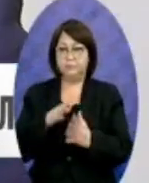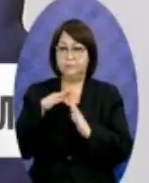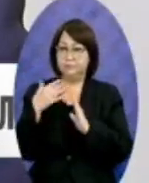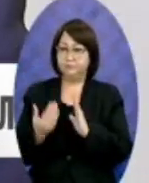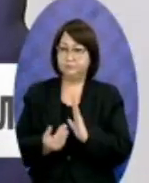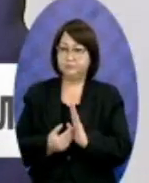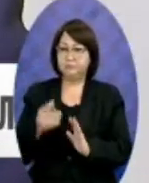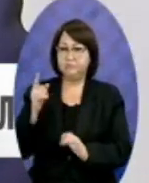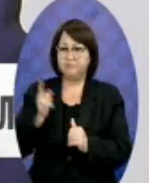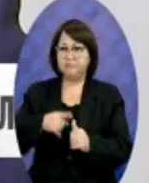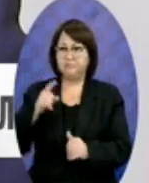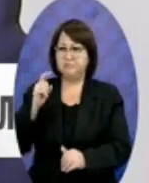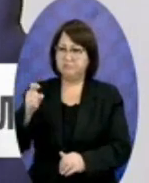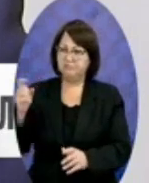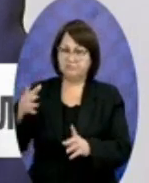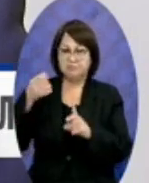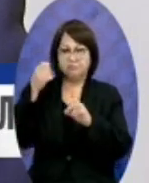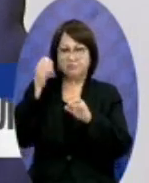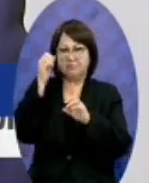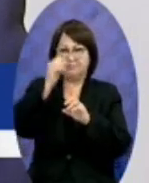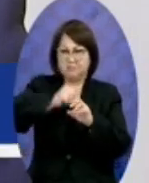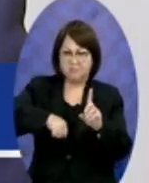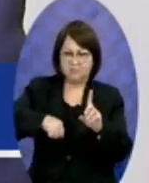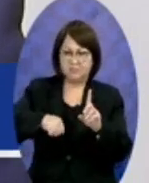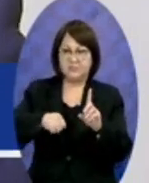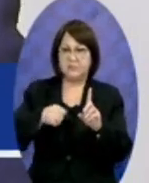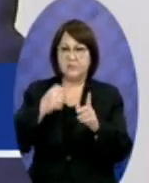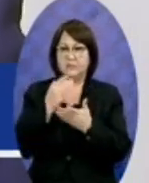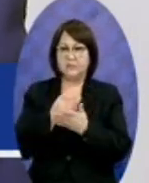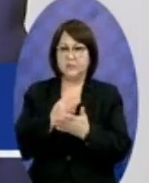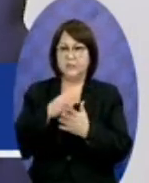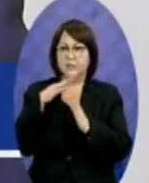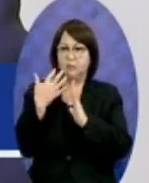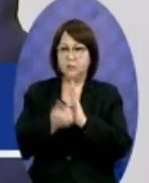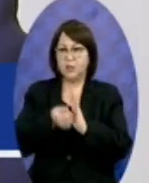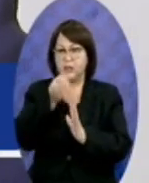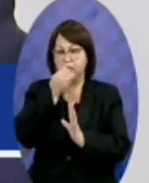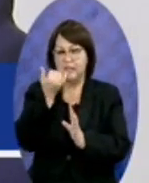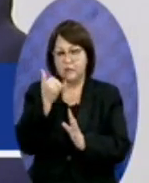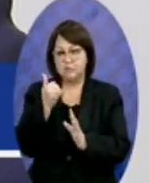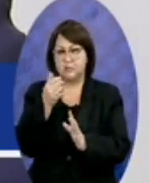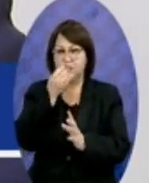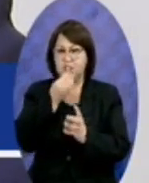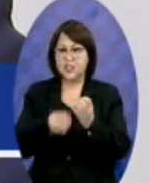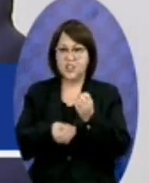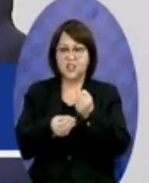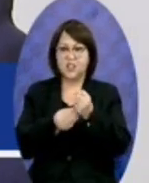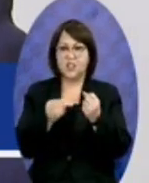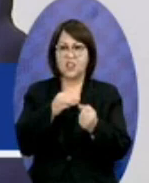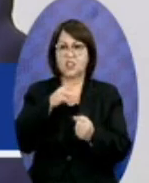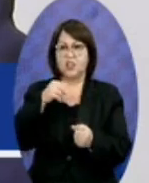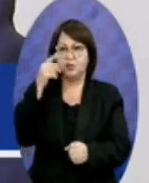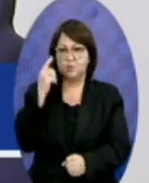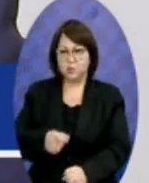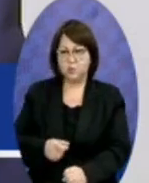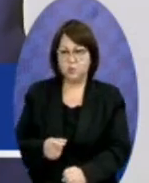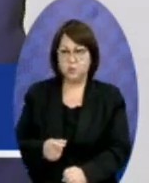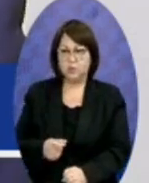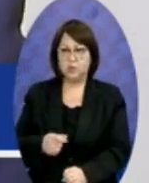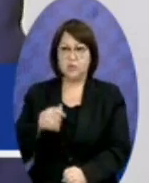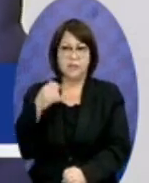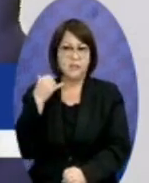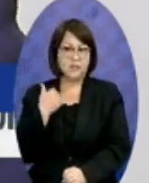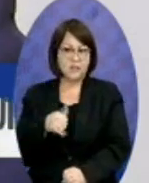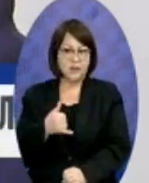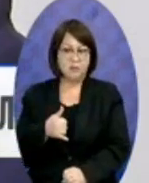хүчирхийллийн одоо хамгийн хортой тал нь юу байгаа гэхээр тухайн одоо хүчирхийлэгч маань тухайн гэр бүлийг тэжээгч байгаад байдаг. Зарим талаараа одоо хэрэгээс нь